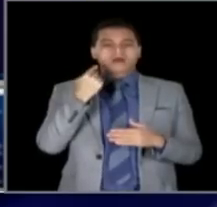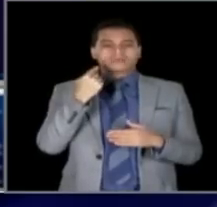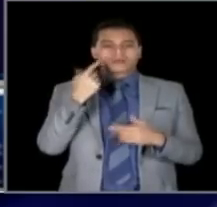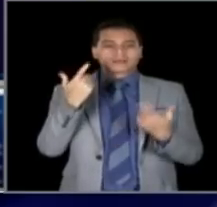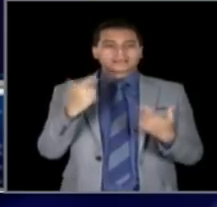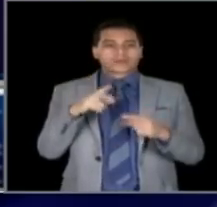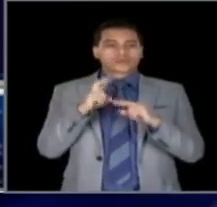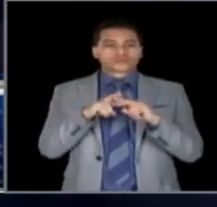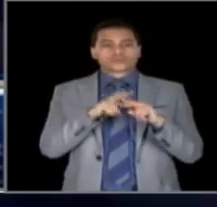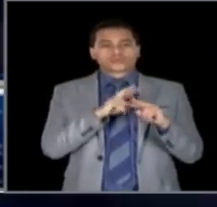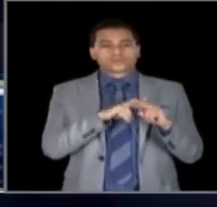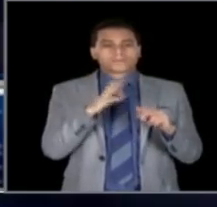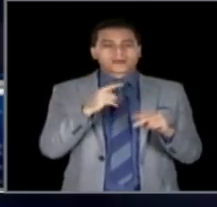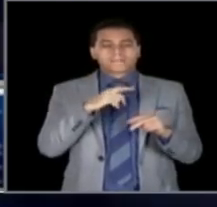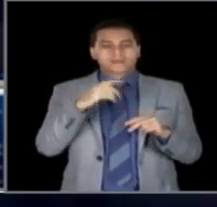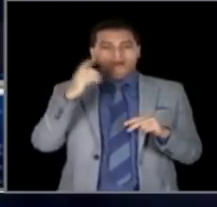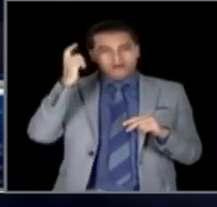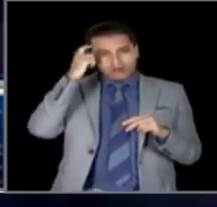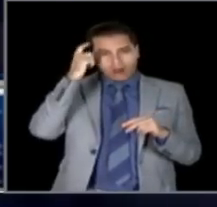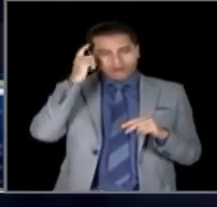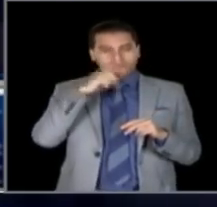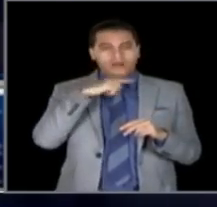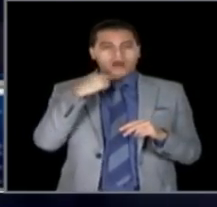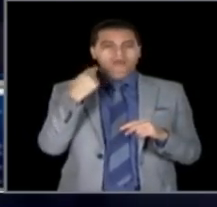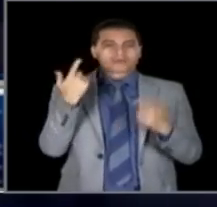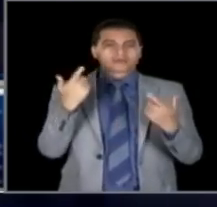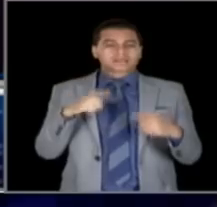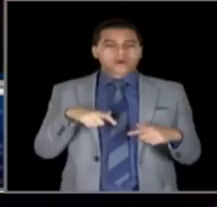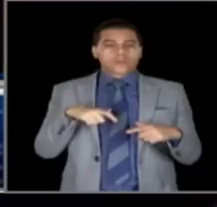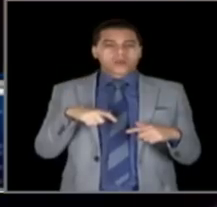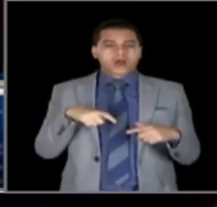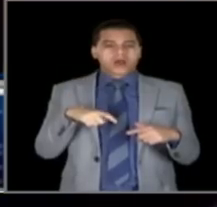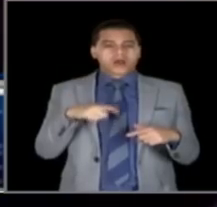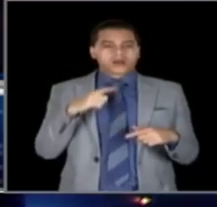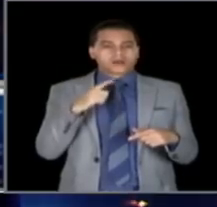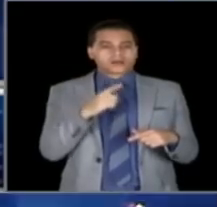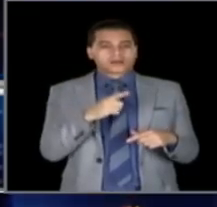9. 9 إجابة خاطئة،